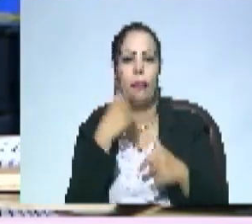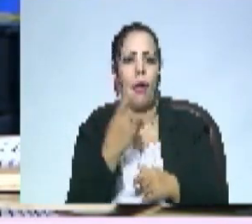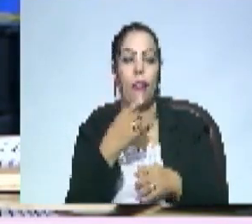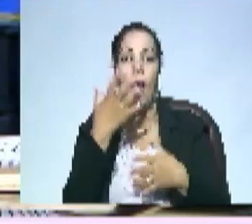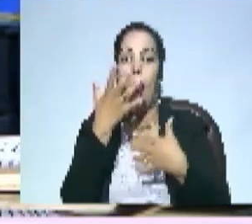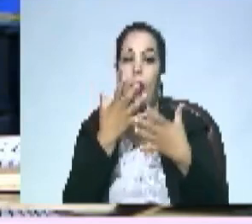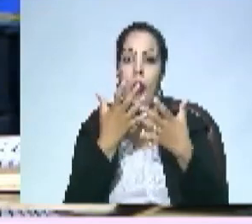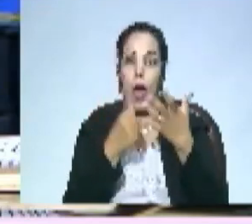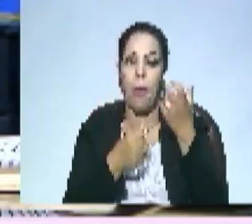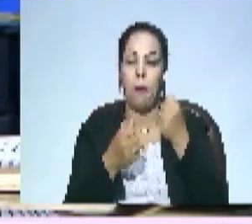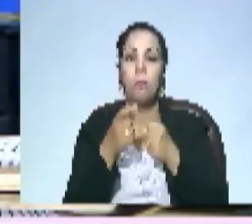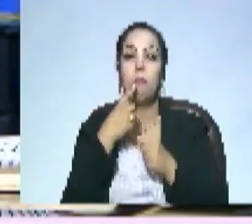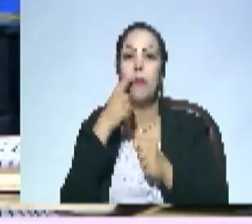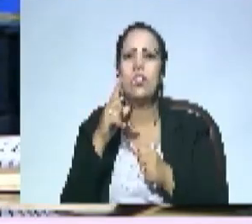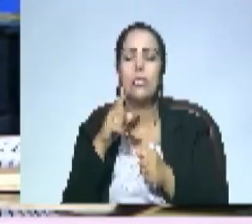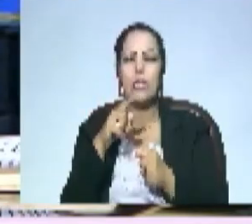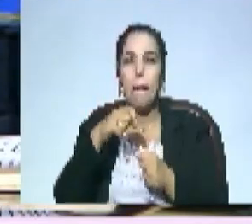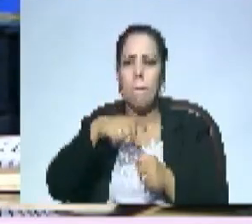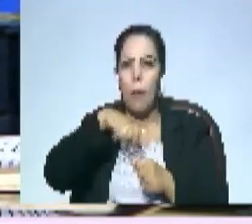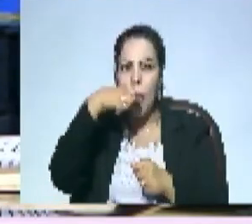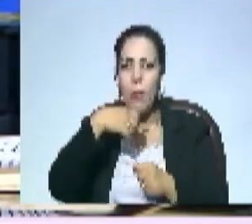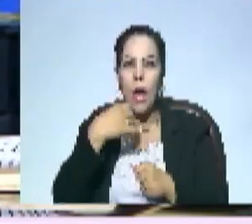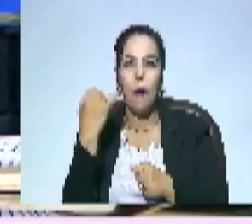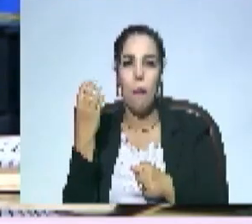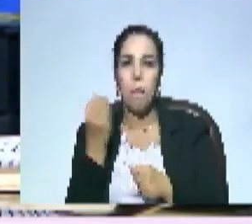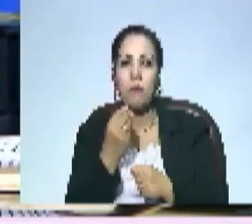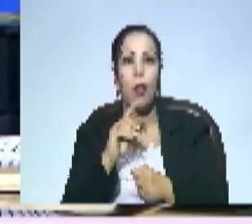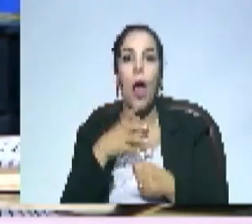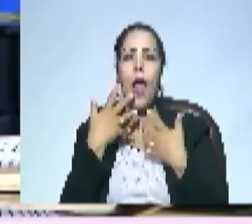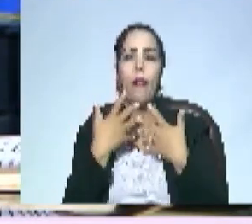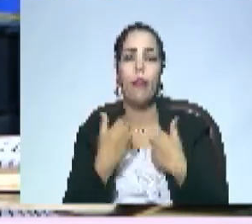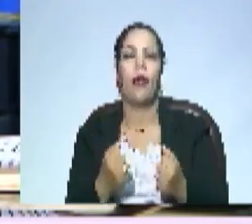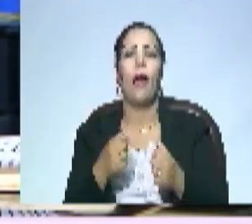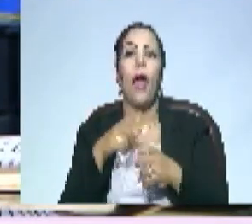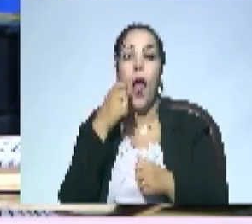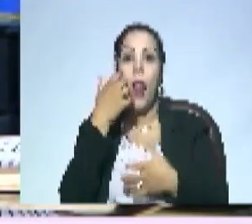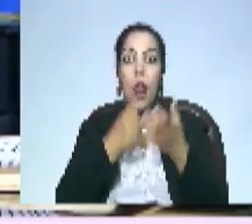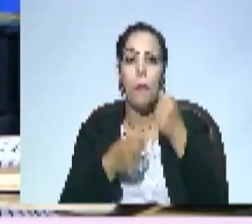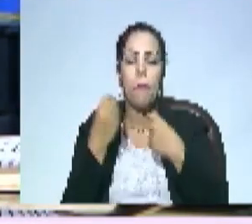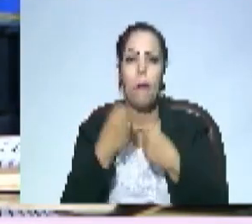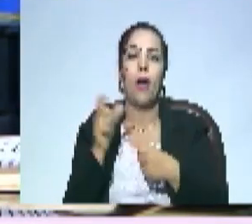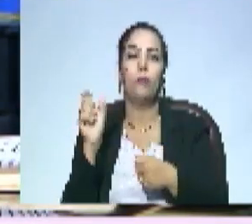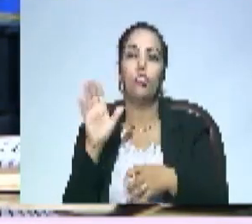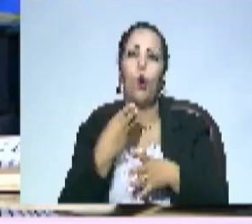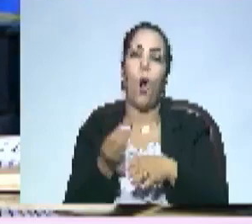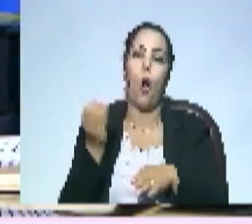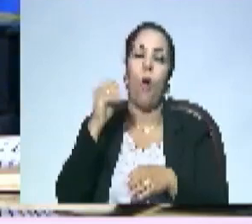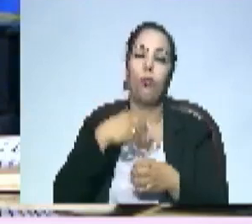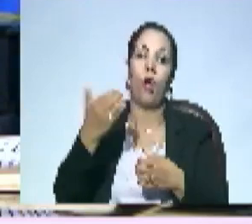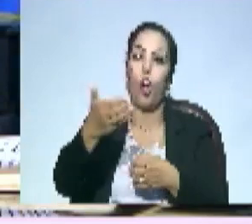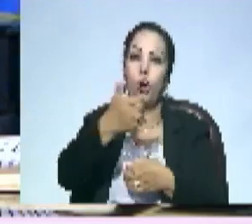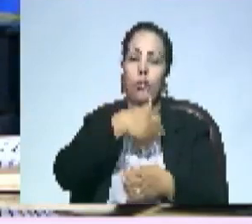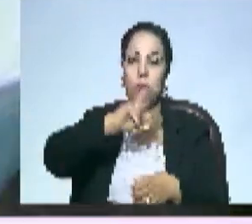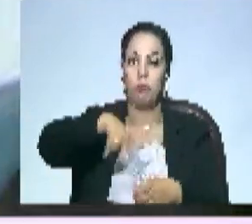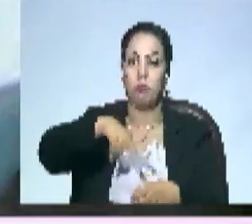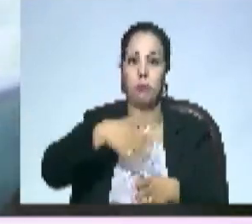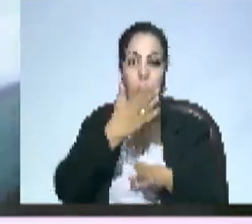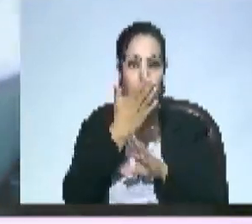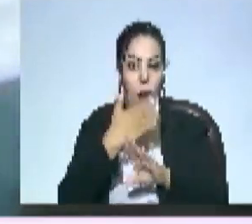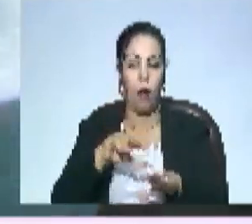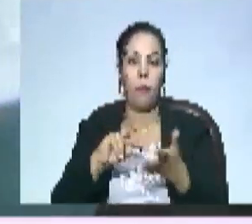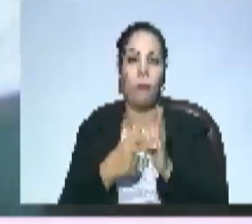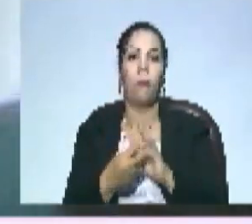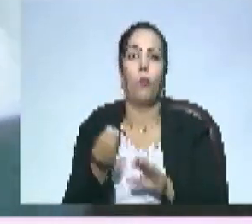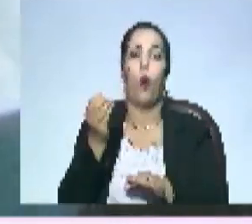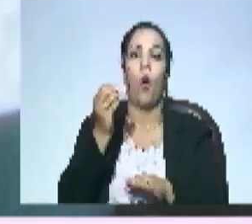اللبن بس المهلبيه تقيله شويه اللبن والنشا وبعد كده ضفت عليها القشطه وضربتهم وبعدين